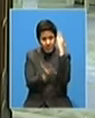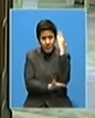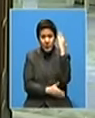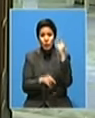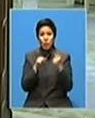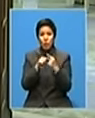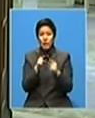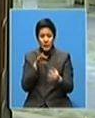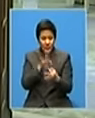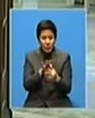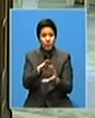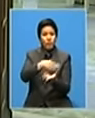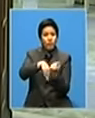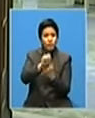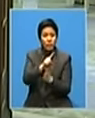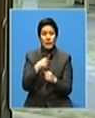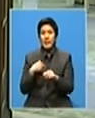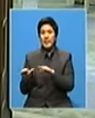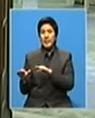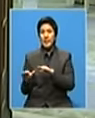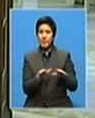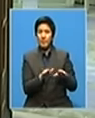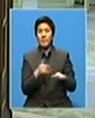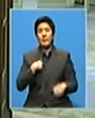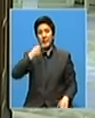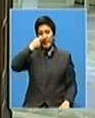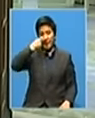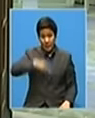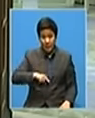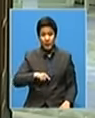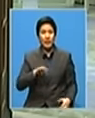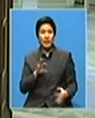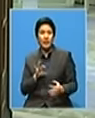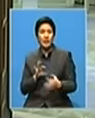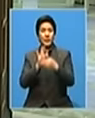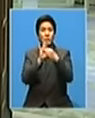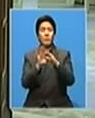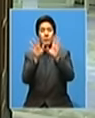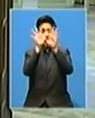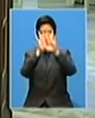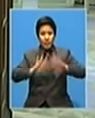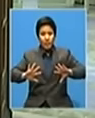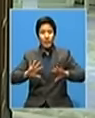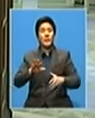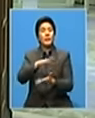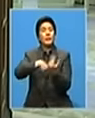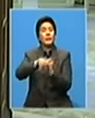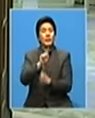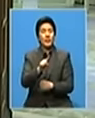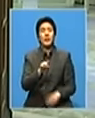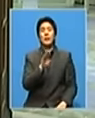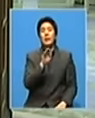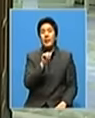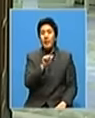แนวระเบียงเศรษฐกิจเพื่อจะเตรียมความพร้อมของประเทศไทยในการเข้าสู่การเป็นประชาคมเศรษฐกิจอาเซียน AEC น